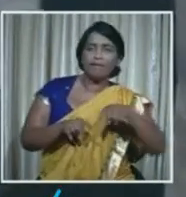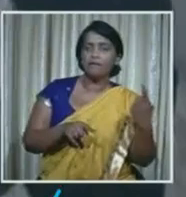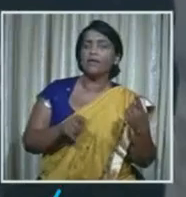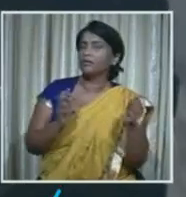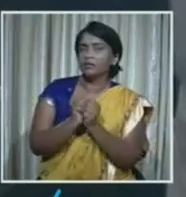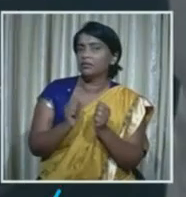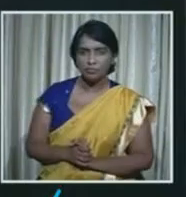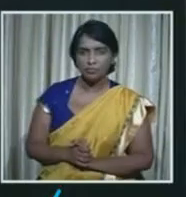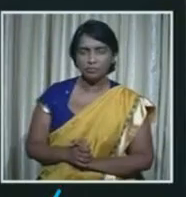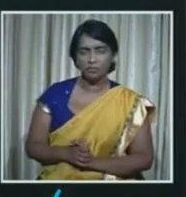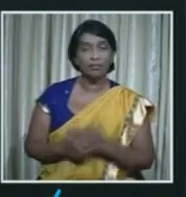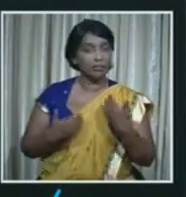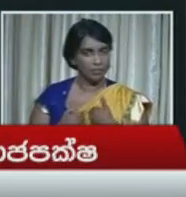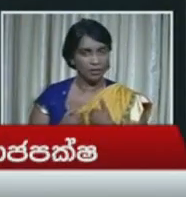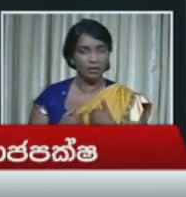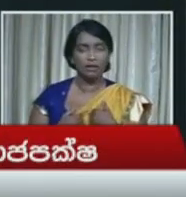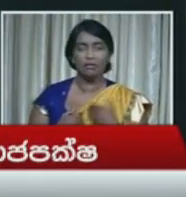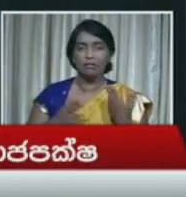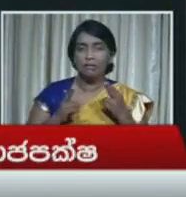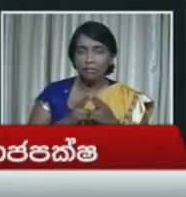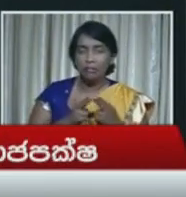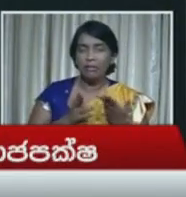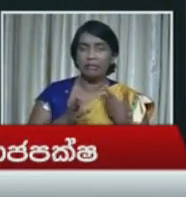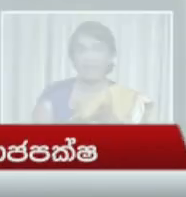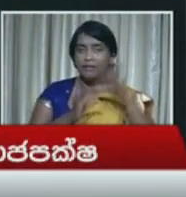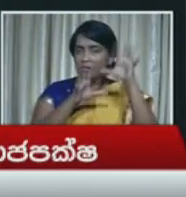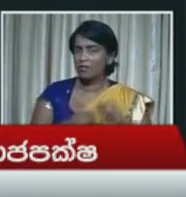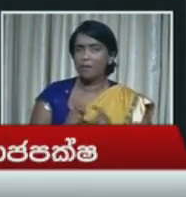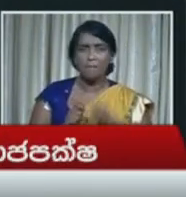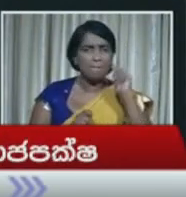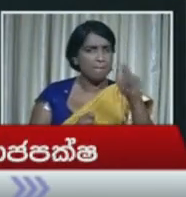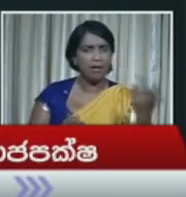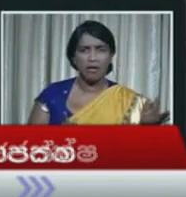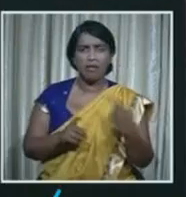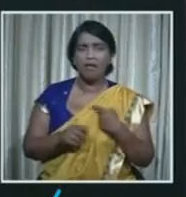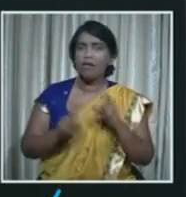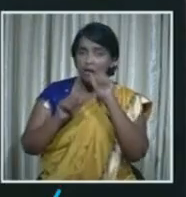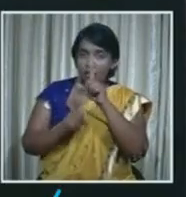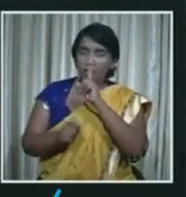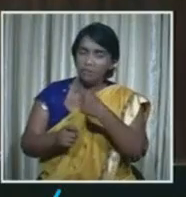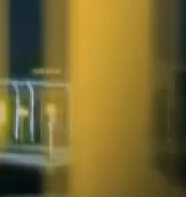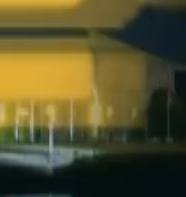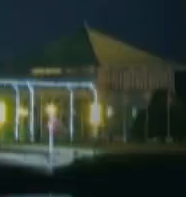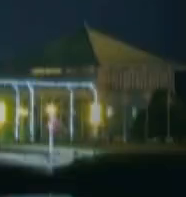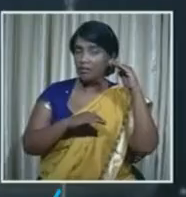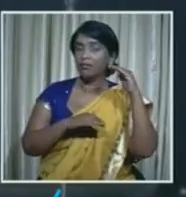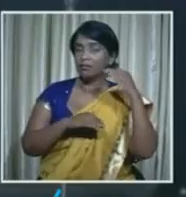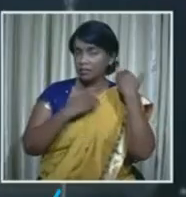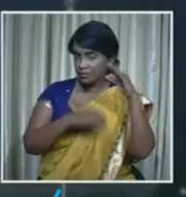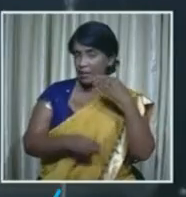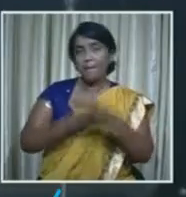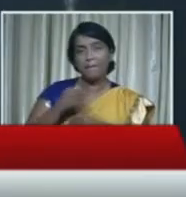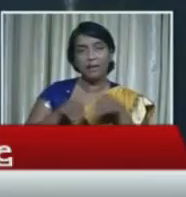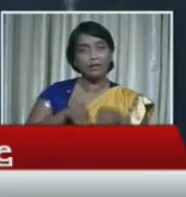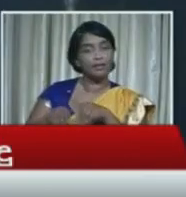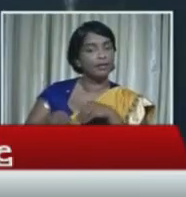කරනවාද කියලා රටට කියන්න කරුවා මතු. අපි අසූසි නැවක් ගත්තෙත් නැහැ ගෙව්වෙත් නැහැ. ඒකට අවශ්‍ය නම කියන්නේ කියන්නේ ඒකට උත්තර දෙන්න. හරි බොහොම ස්තුතියි. මේ වැවිලි